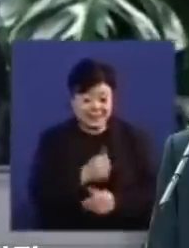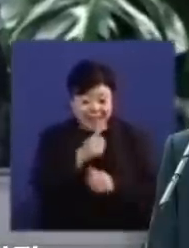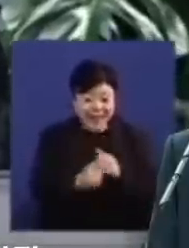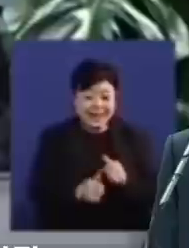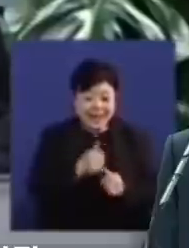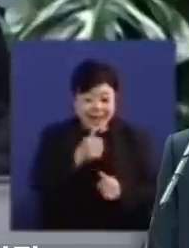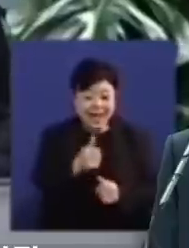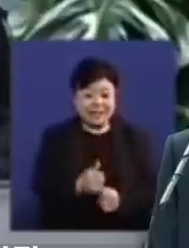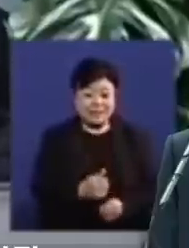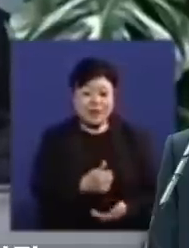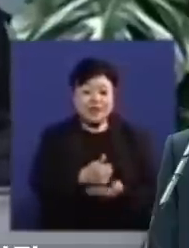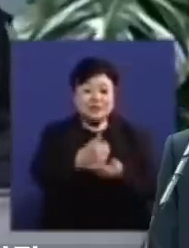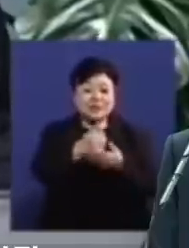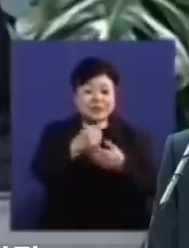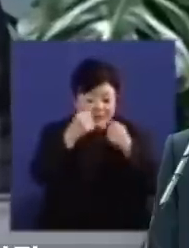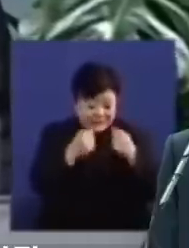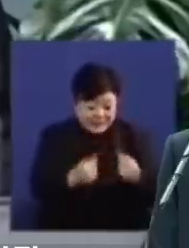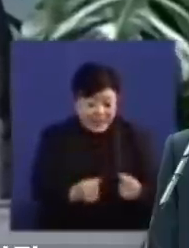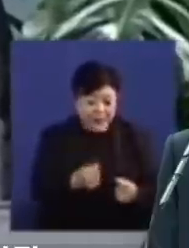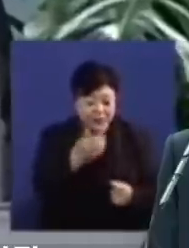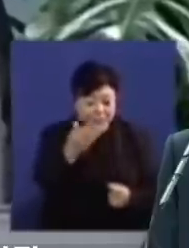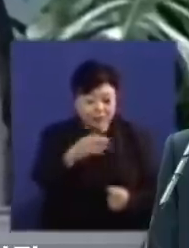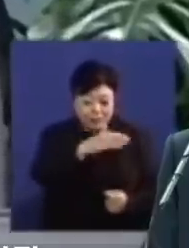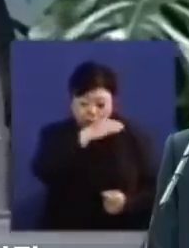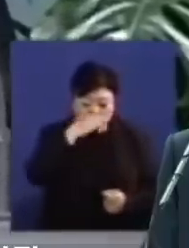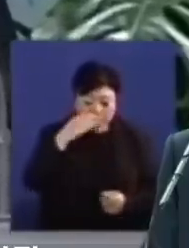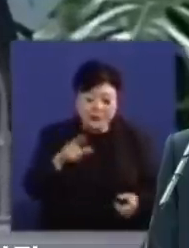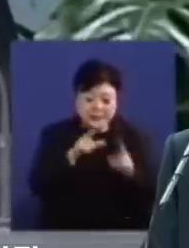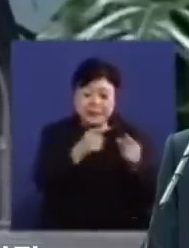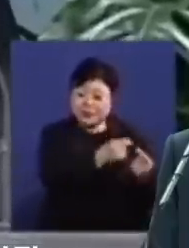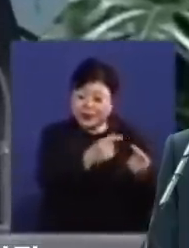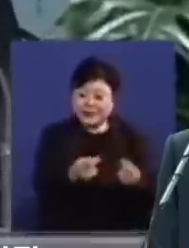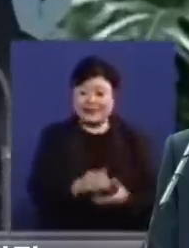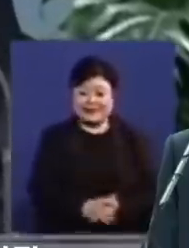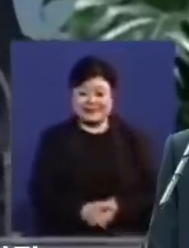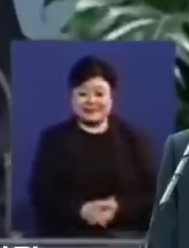하나님을 섬기는 삶이 여러분 올바른 삶인 것입니다.